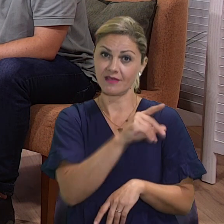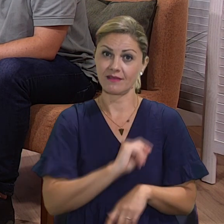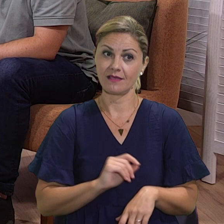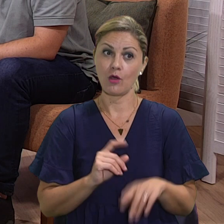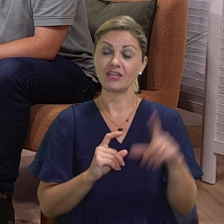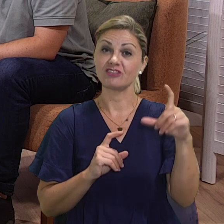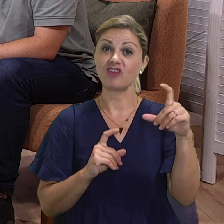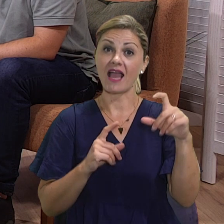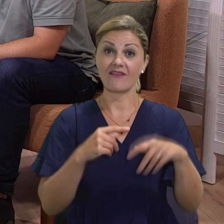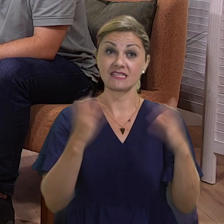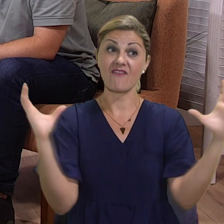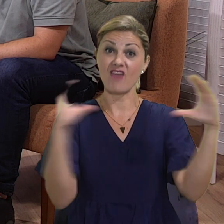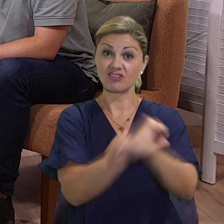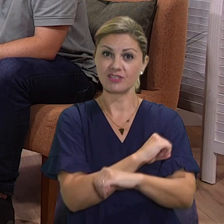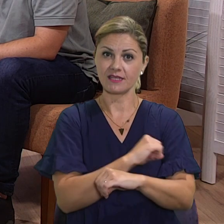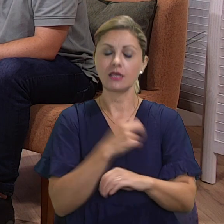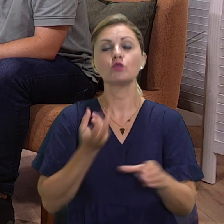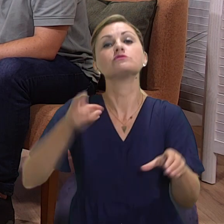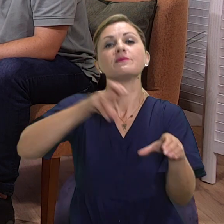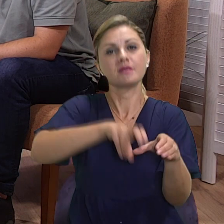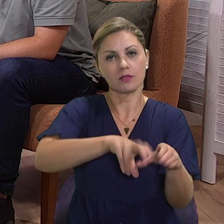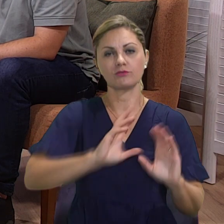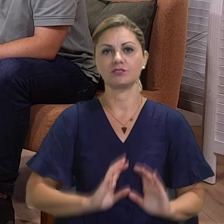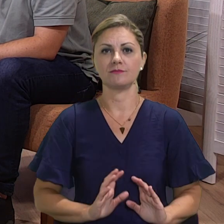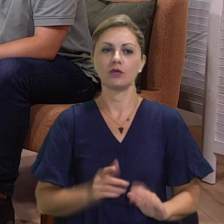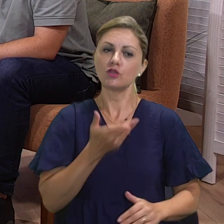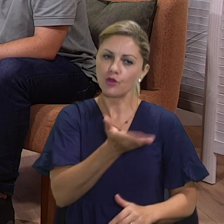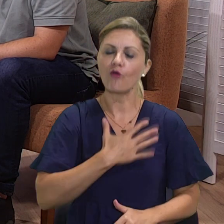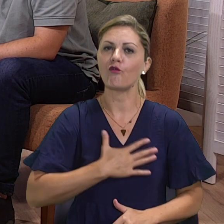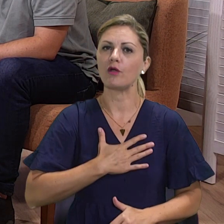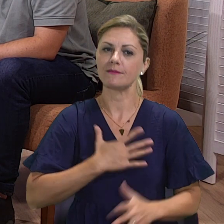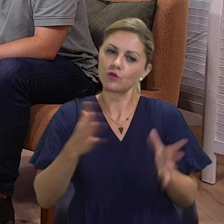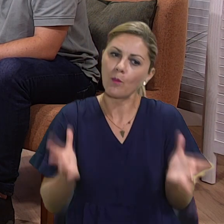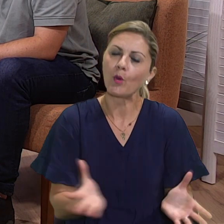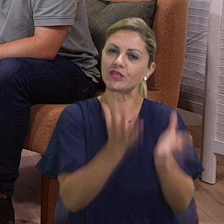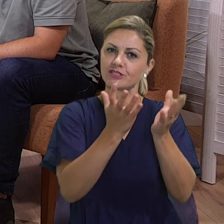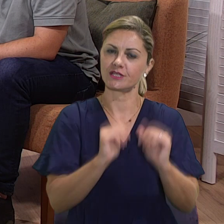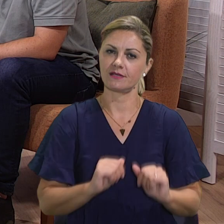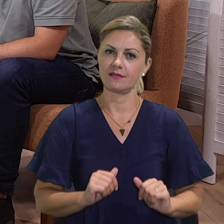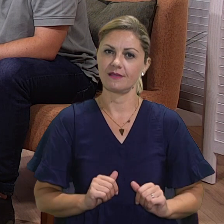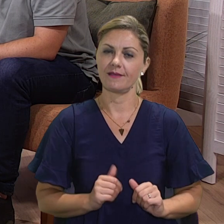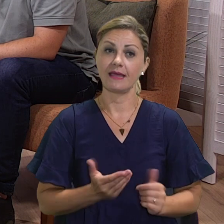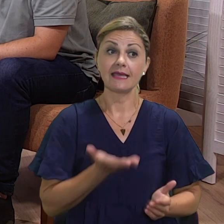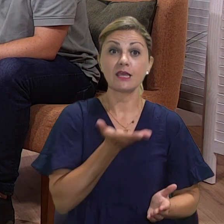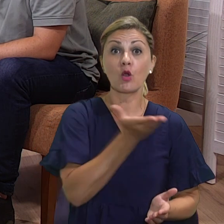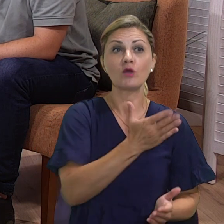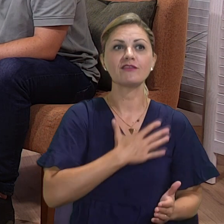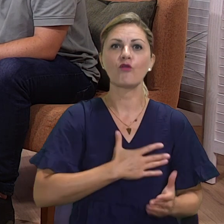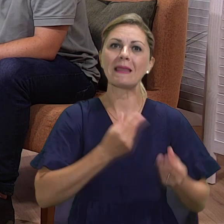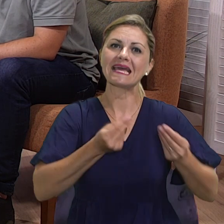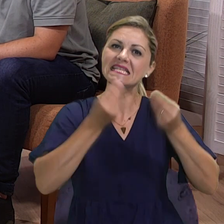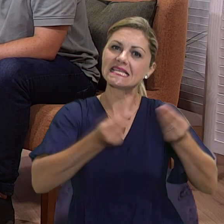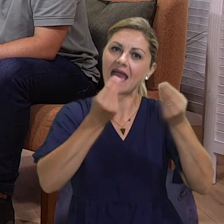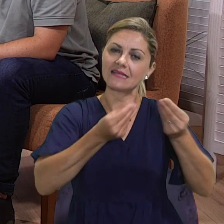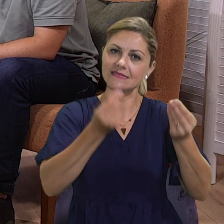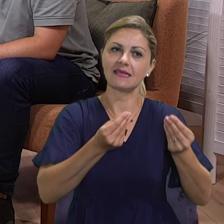ravnateljica, pogonski motor. Oni organiziraju stalno već te večeri Čakavice, jeli, Čau Riči, Veršiva i Pinelu.